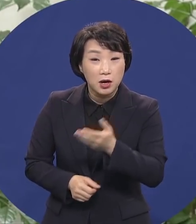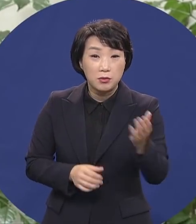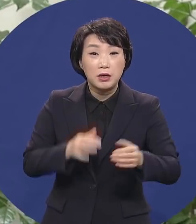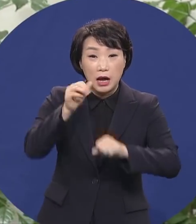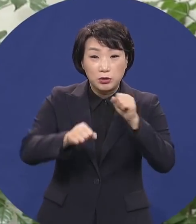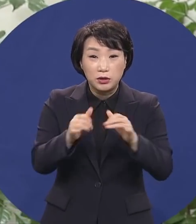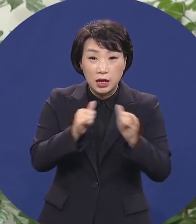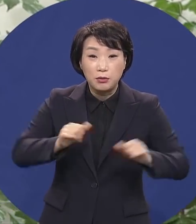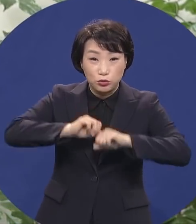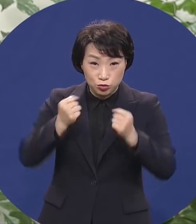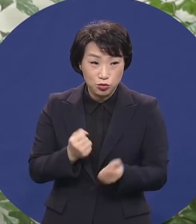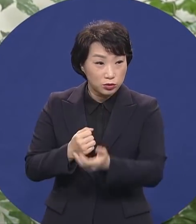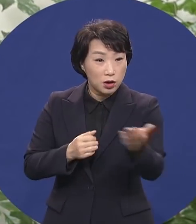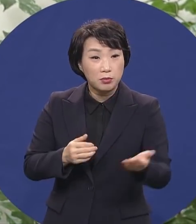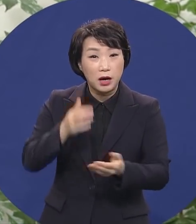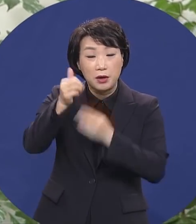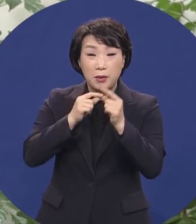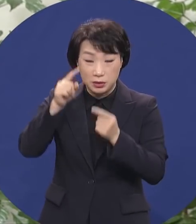말씀이 그대로 이루어질 것이다.